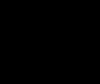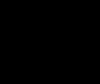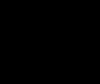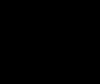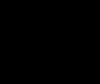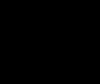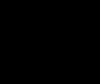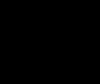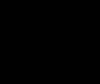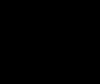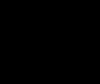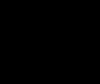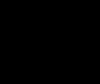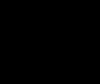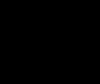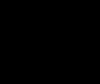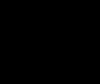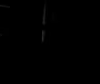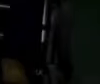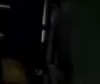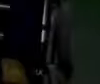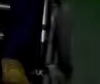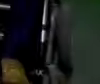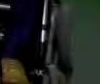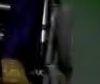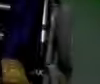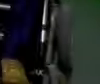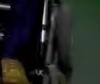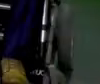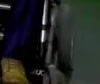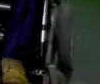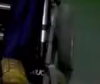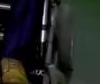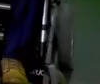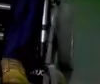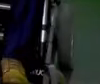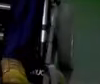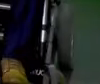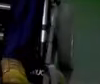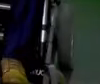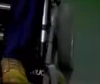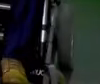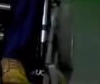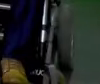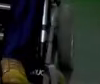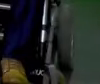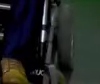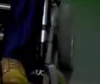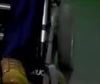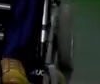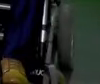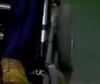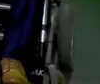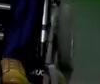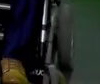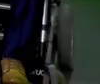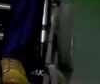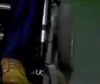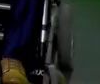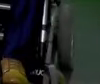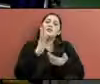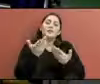kentte yaklaşık bizim engelli vatandaş sayımız, tabii bu engelliden kastım